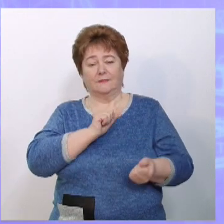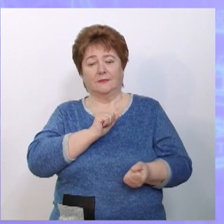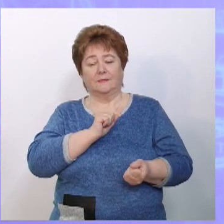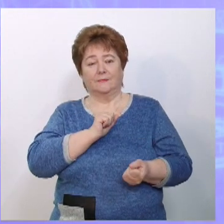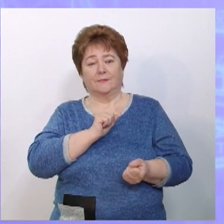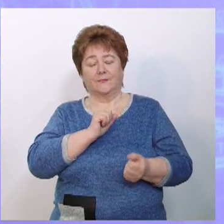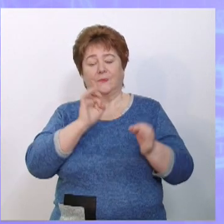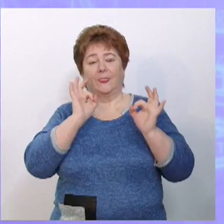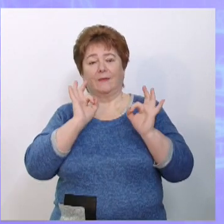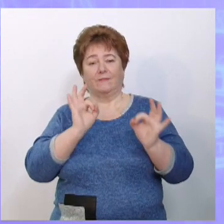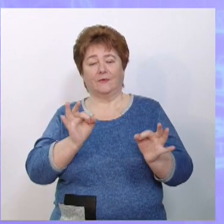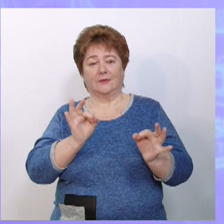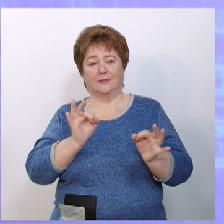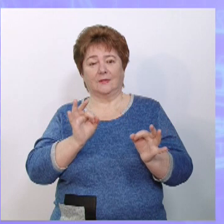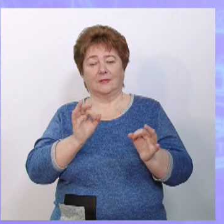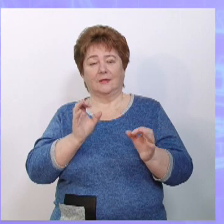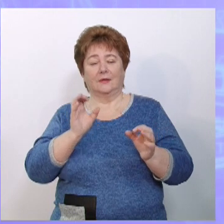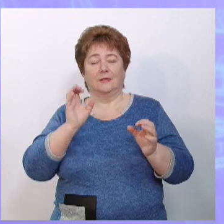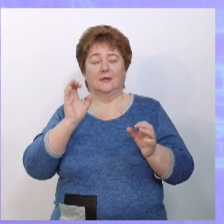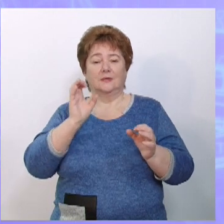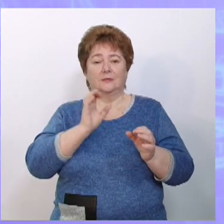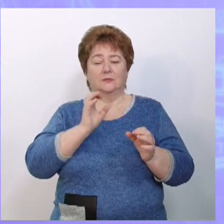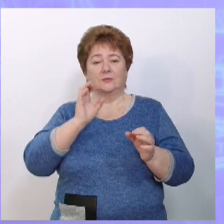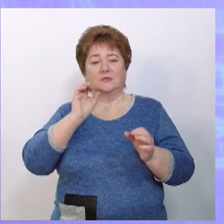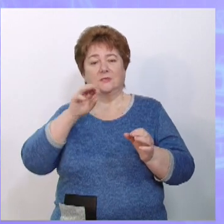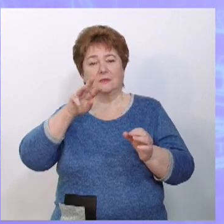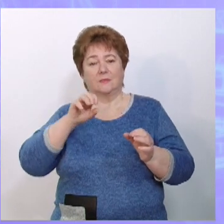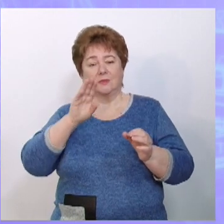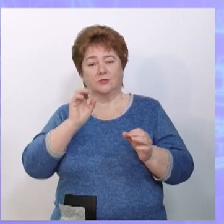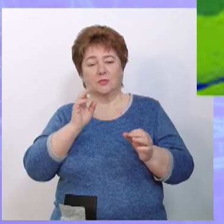путешествовать? Верно, со смешариками.